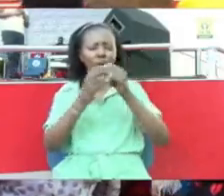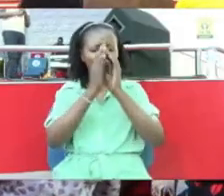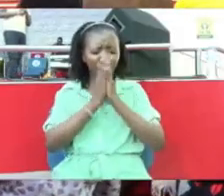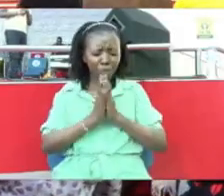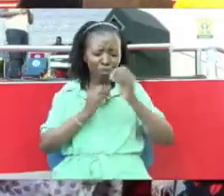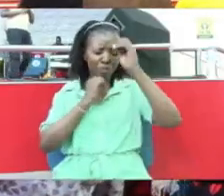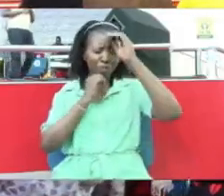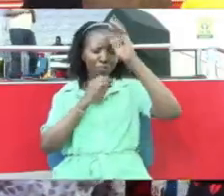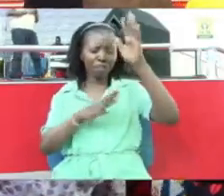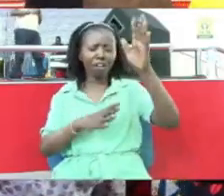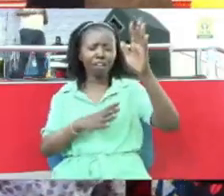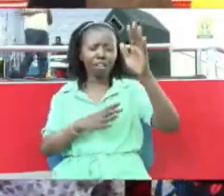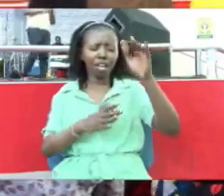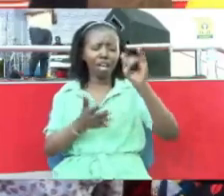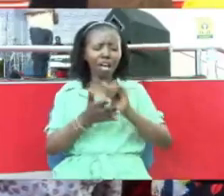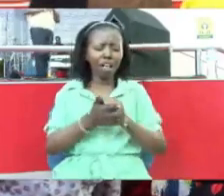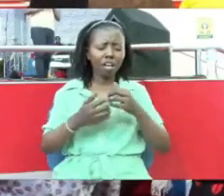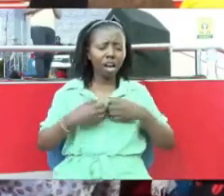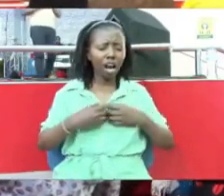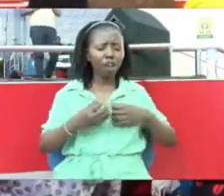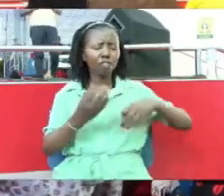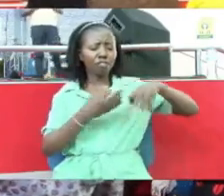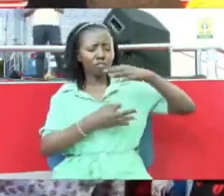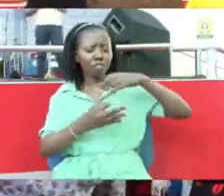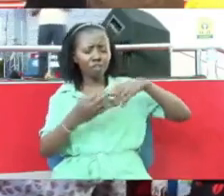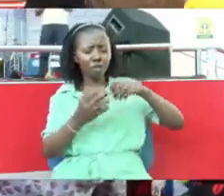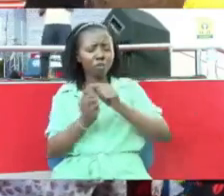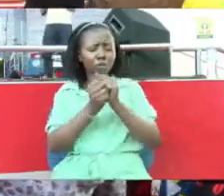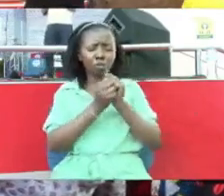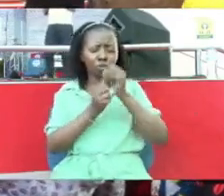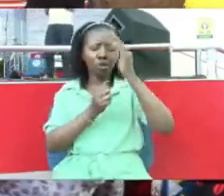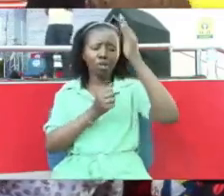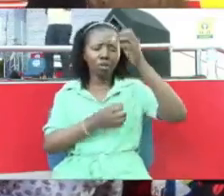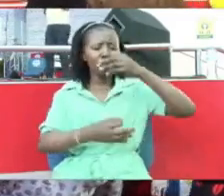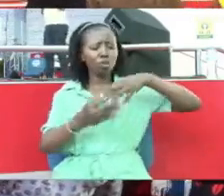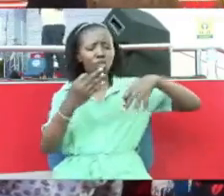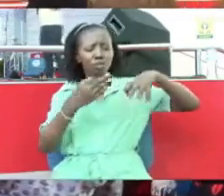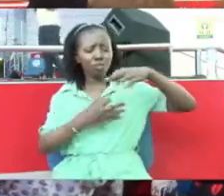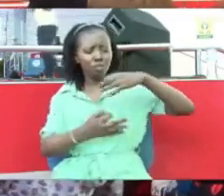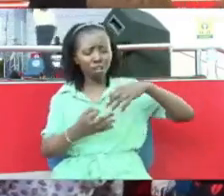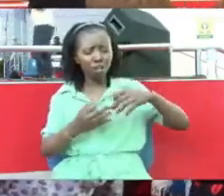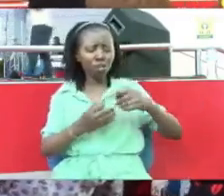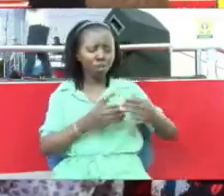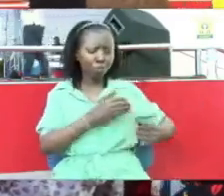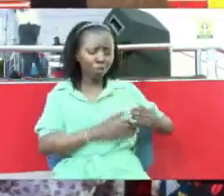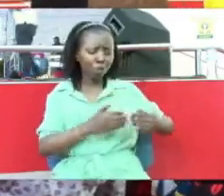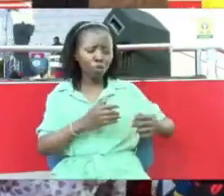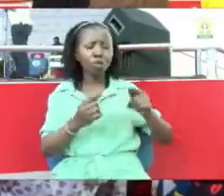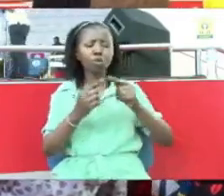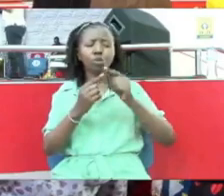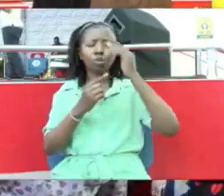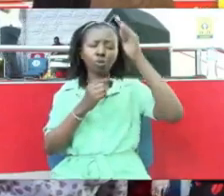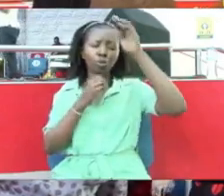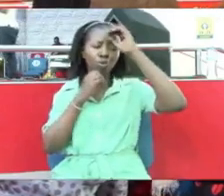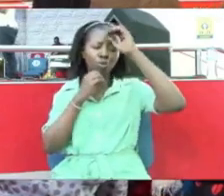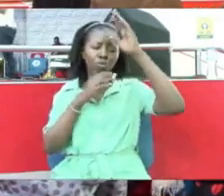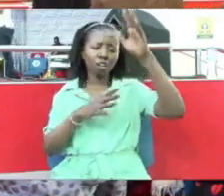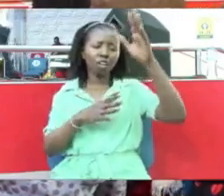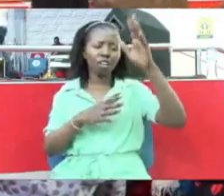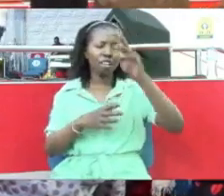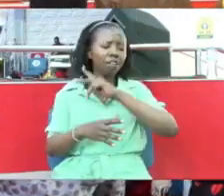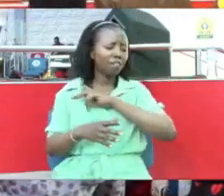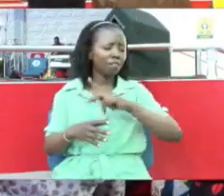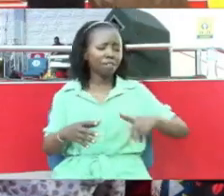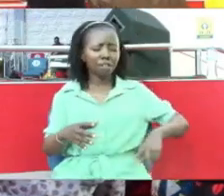mfalme, tutakuwa na ushirika na wewe, tutakuwa na ushirika wa karibu na wewe mfalme. Baba tunasema